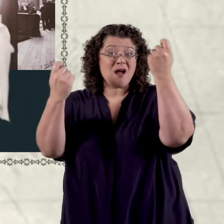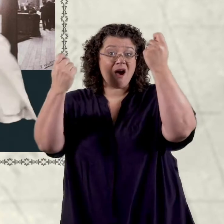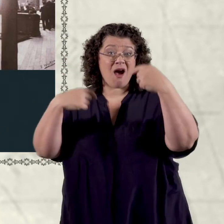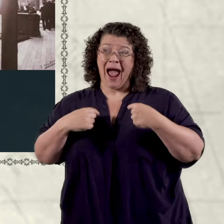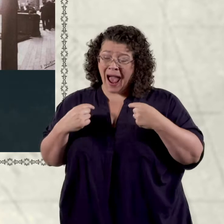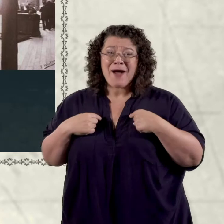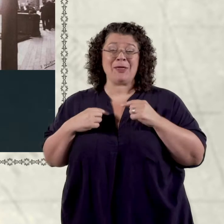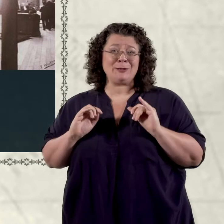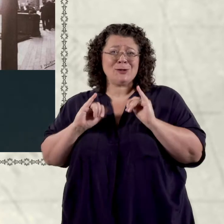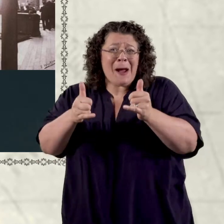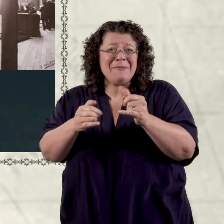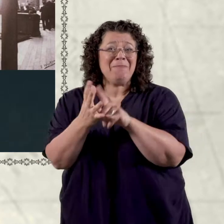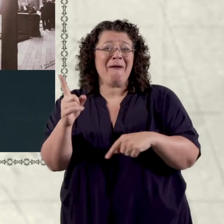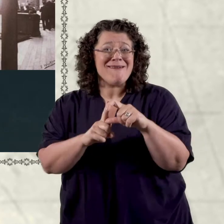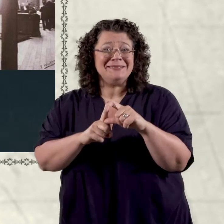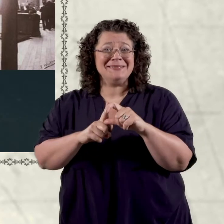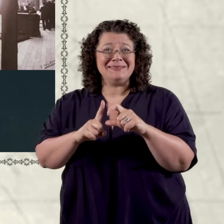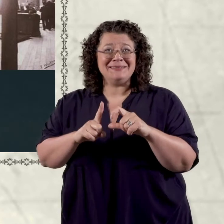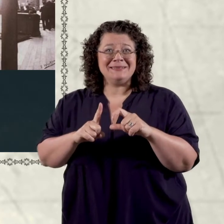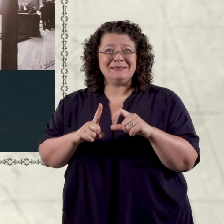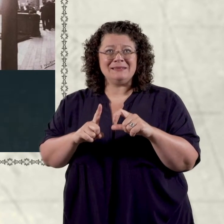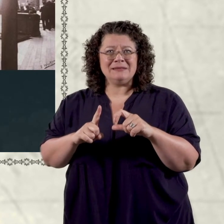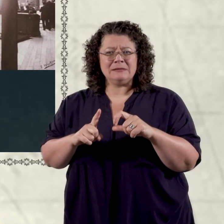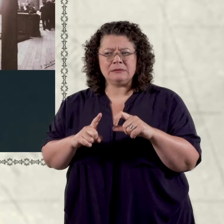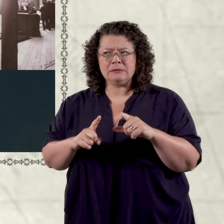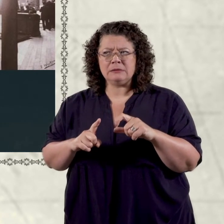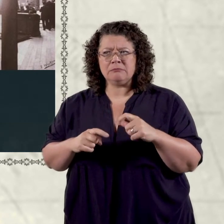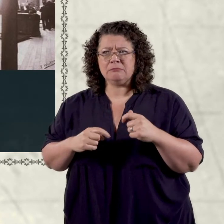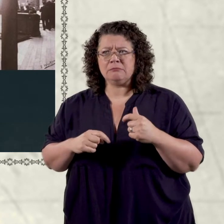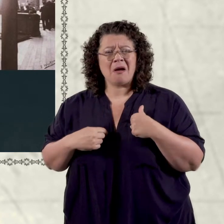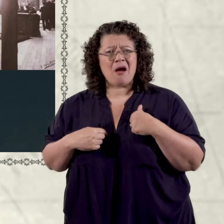wedi ennill, felly fi oedd y Prifardd.